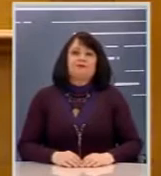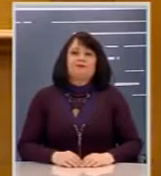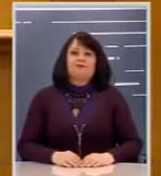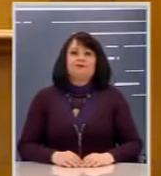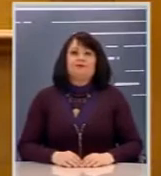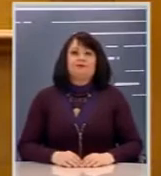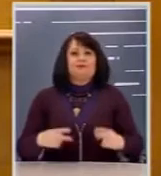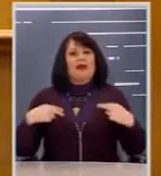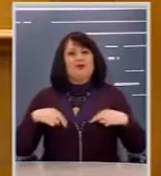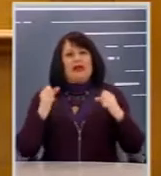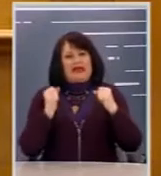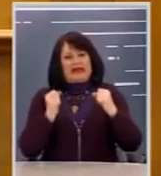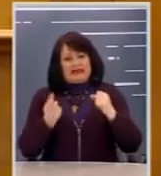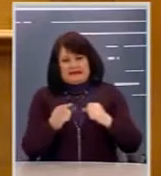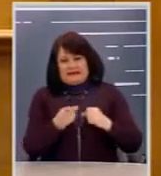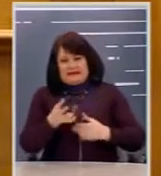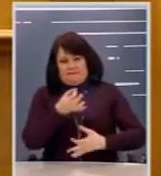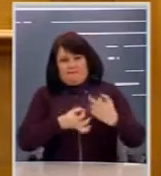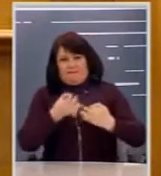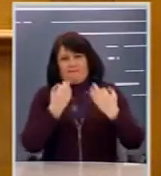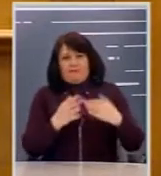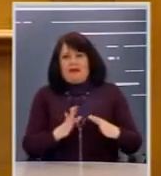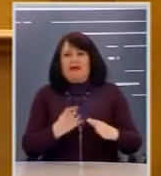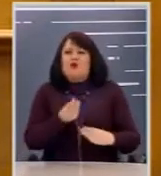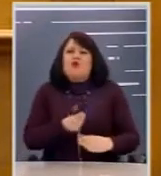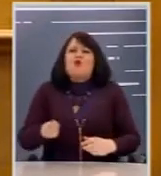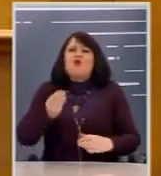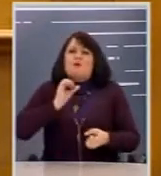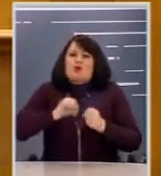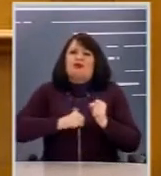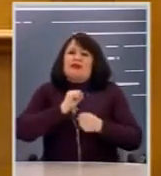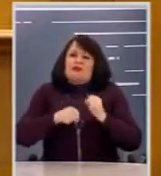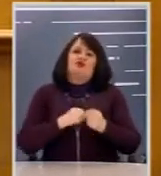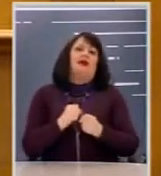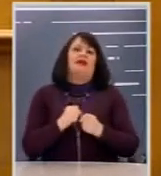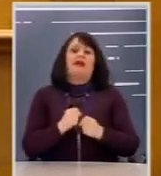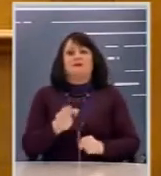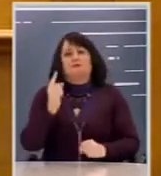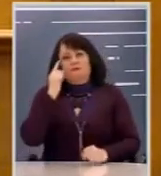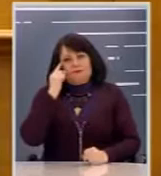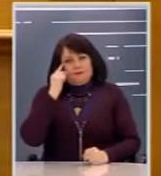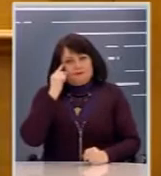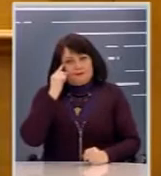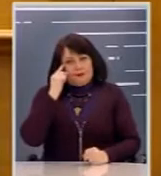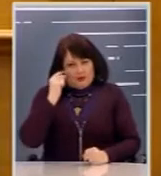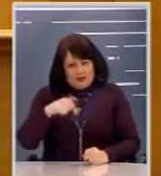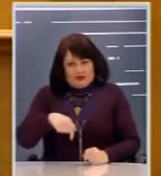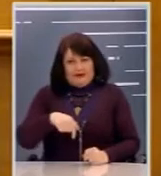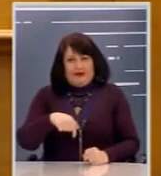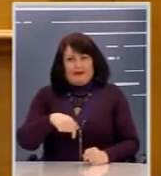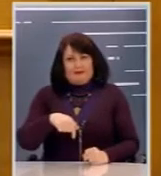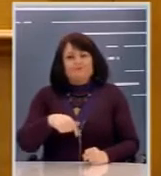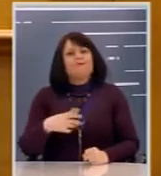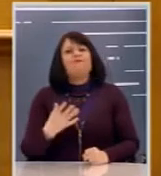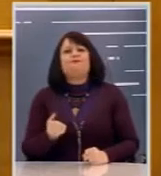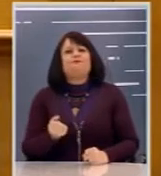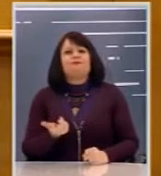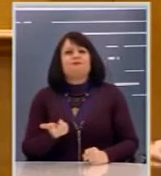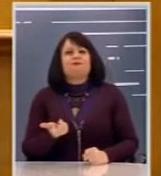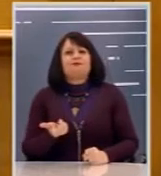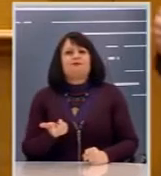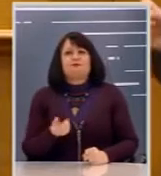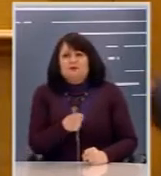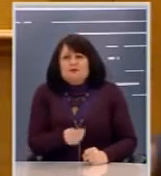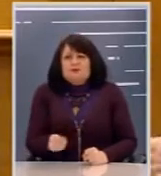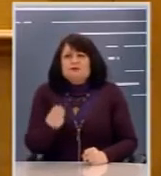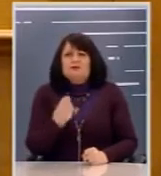Σας είπαν οι υπουργοί ότι έχει γίνει μια μεγάλη προσπάθεια σε αυτό και νομίζω ότι σήμερα έχουμε πάνω